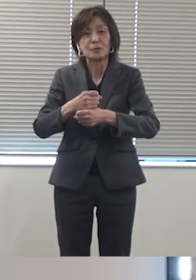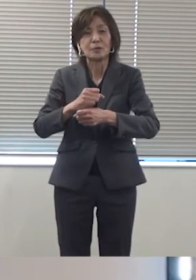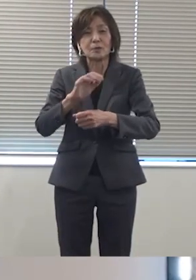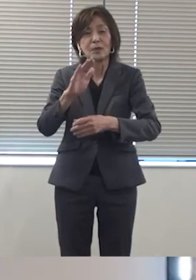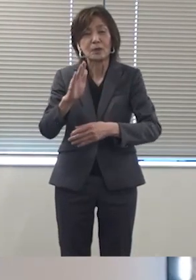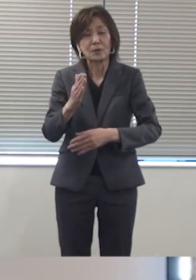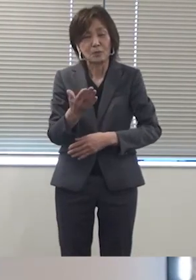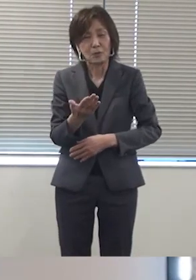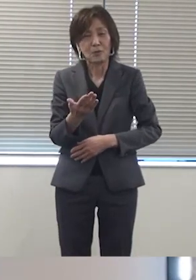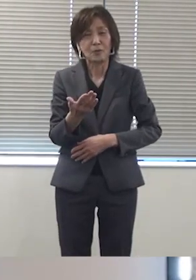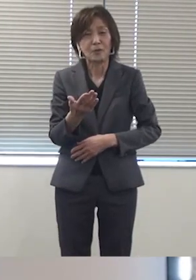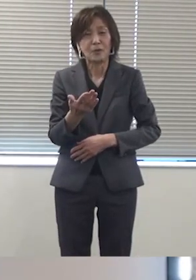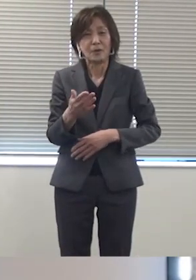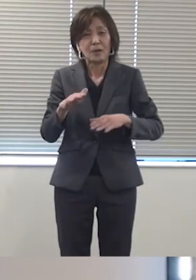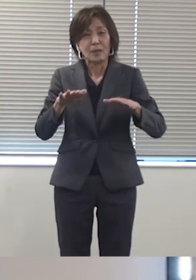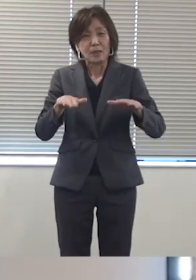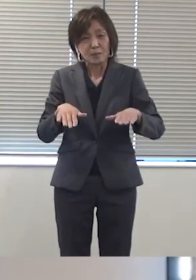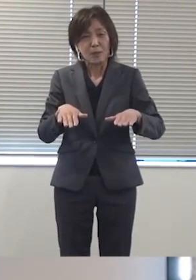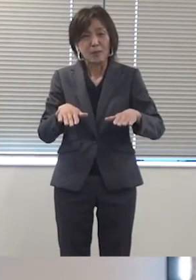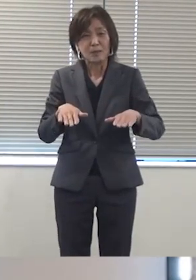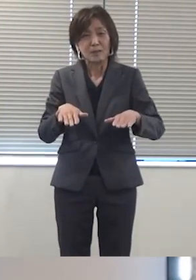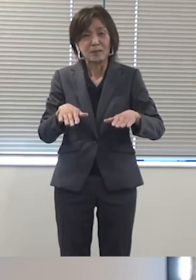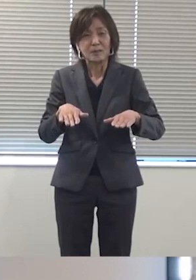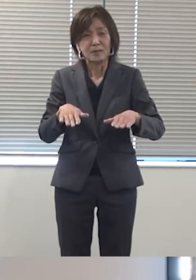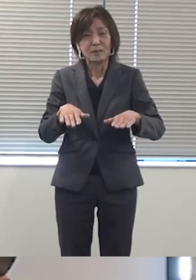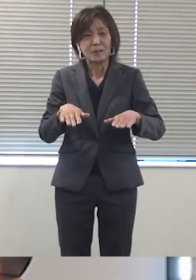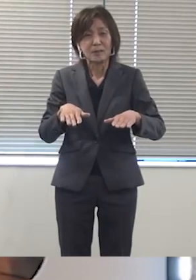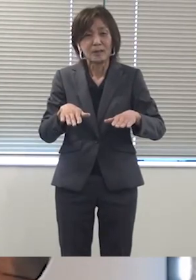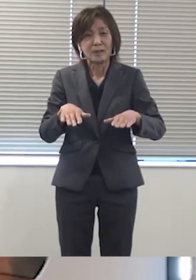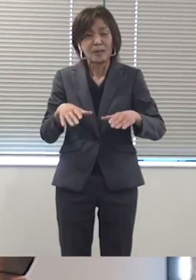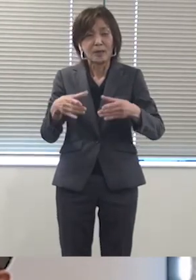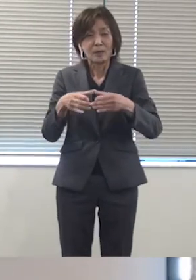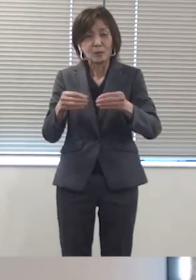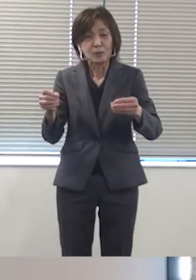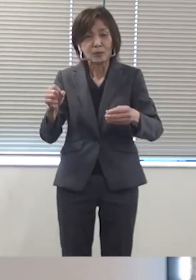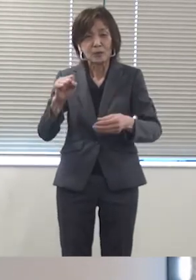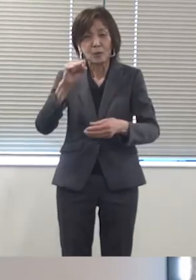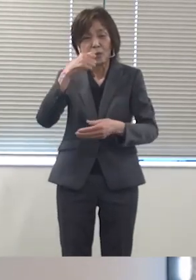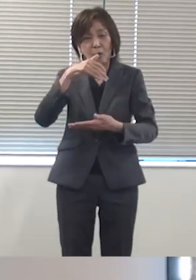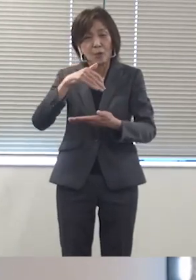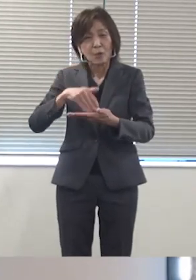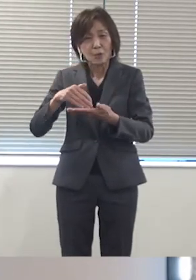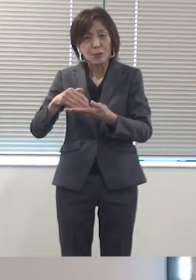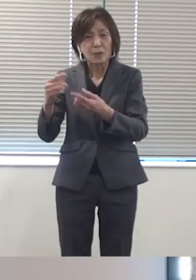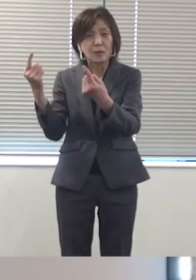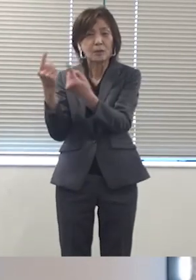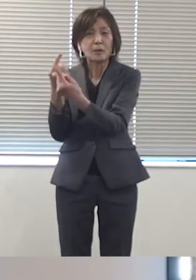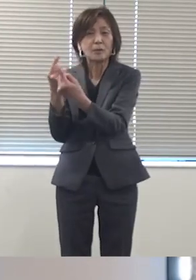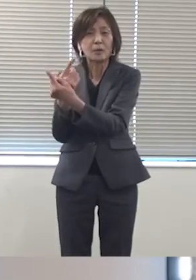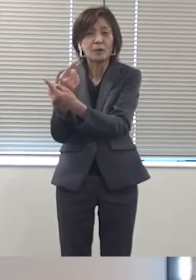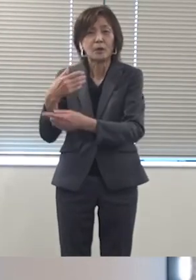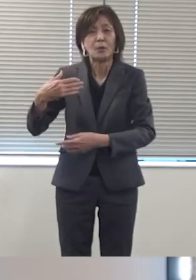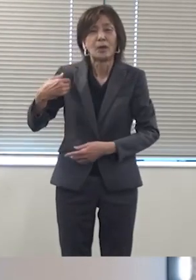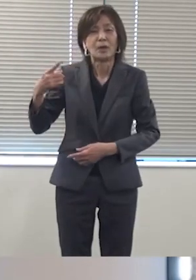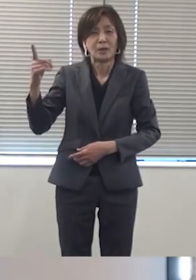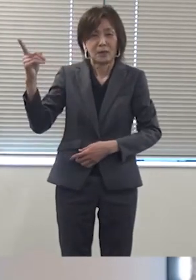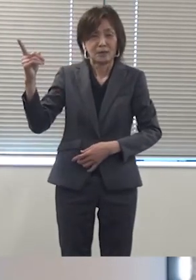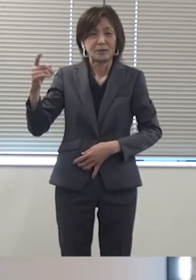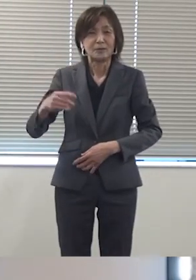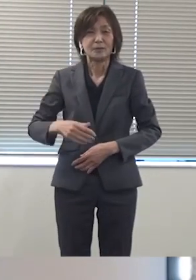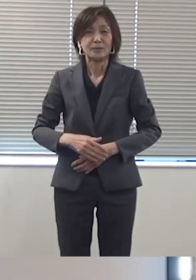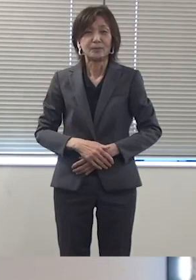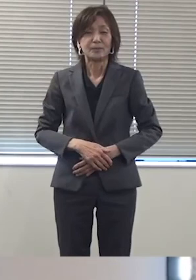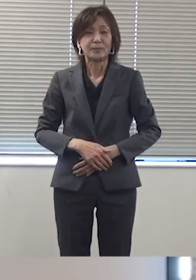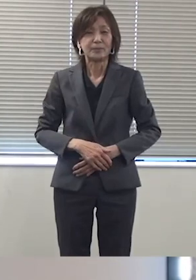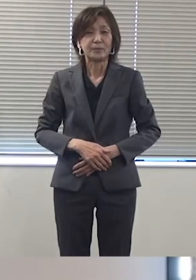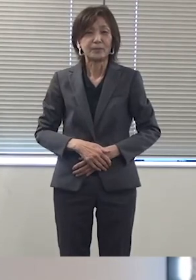うい うことか、ちょっと大きくしてもらって、 はい、そしたらすみません、財政再建推進プランですけど、この